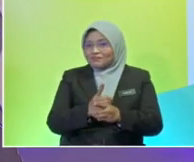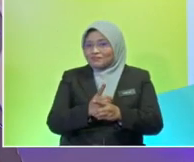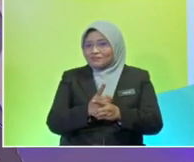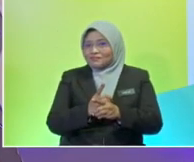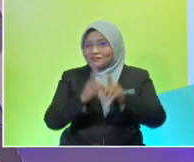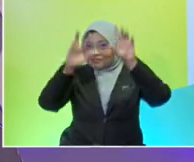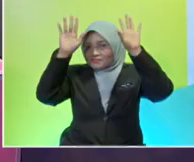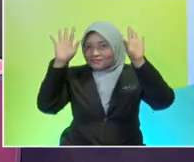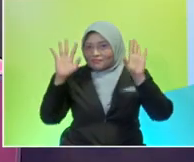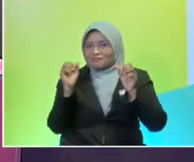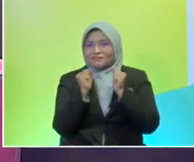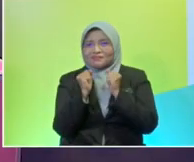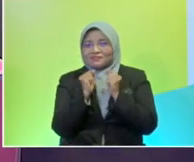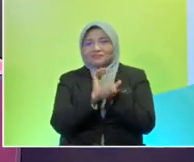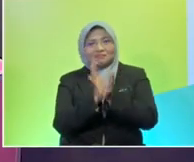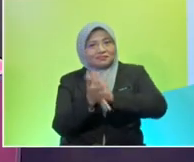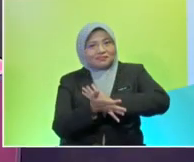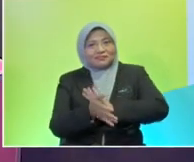boleh tidur